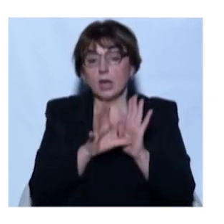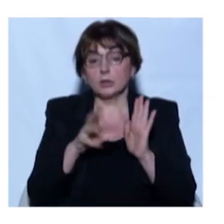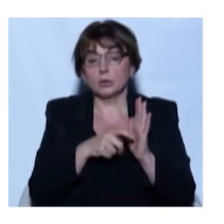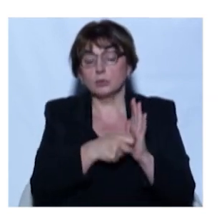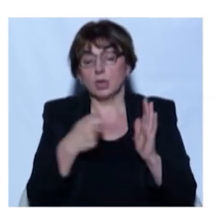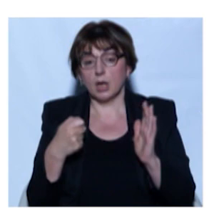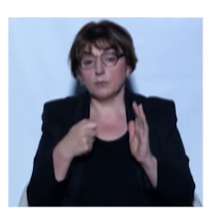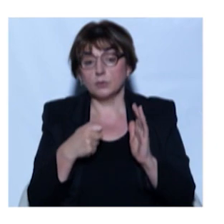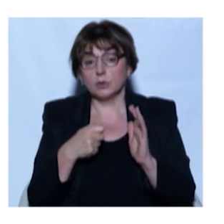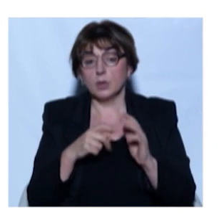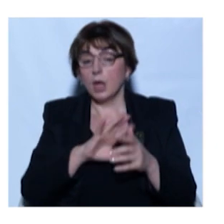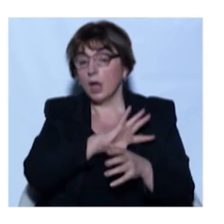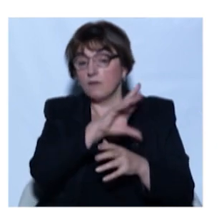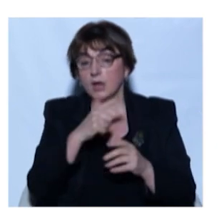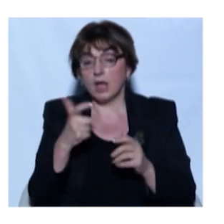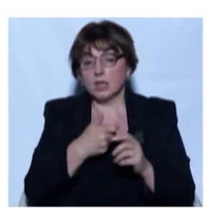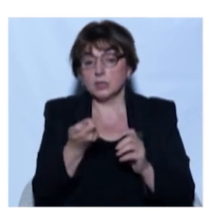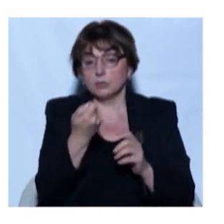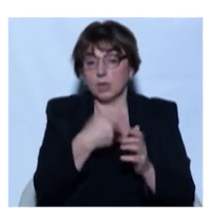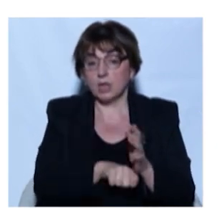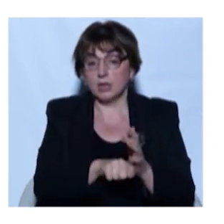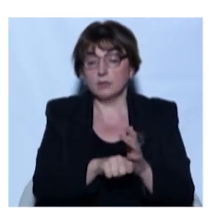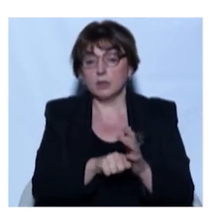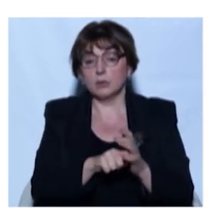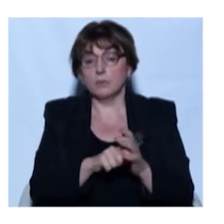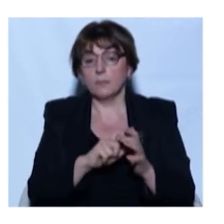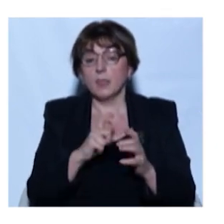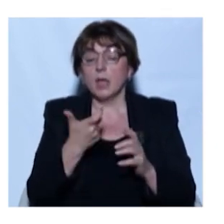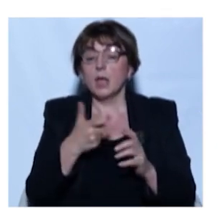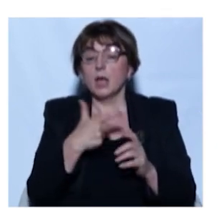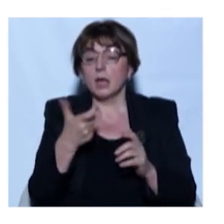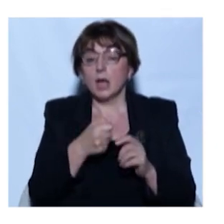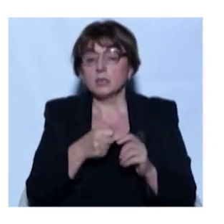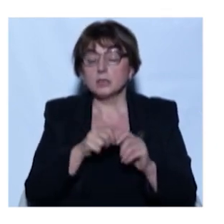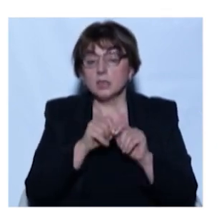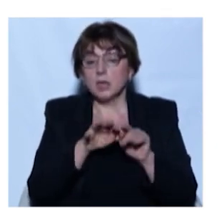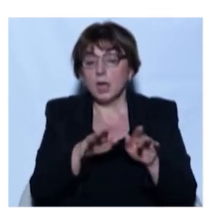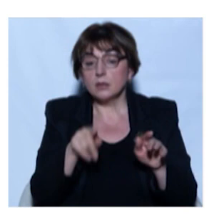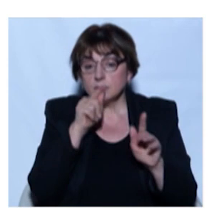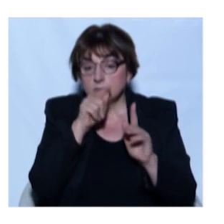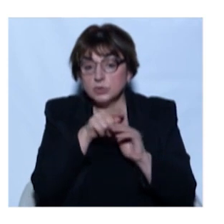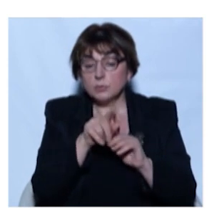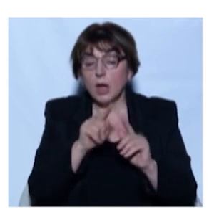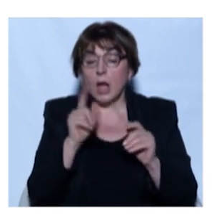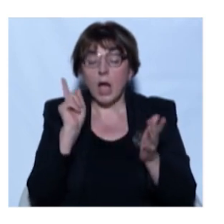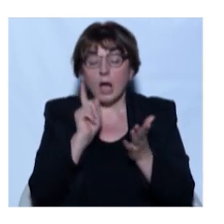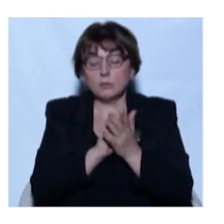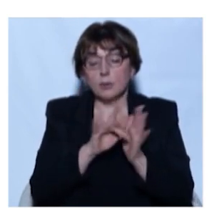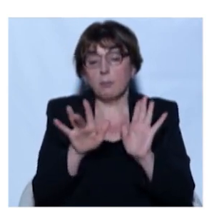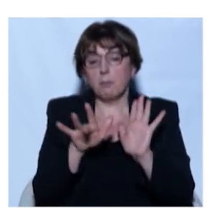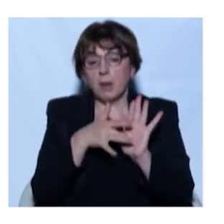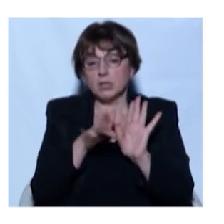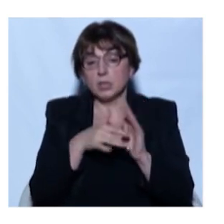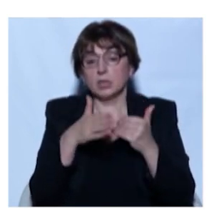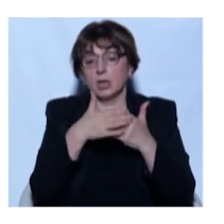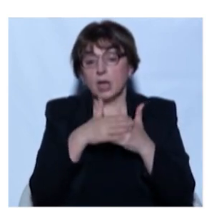ელექტროდენი და გადაკეტო ბუნებრივი აირი. გაზის გაჟონვის შემთხვევაში ფანჯარა და კარი უნდა გახსნა,